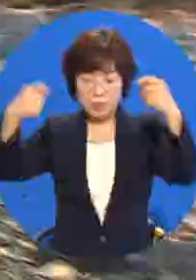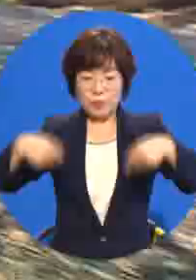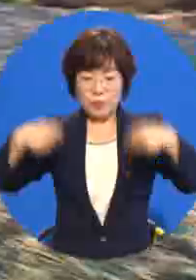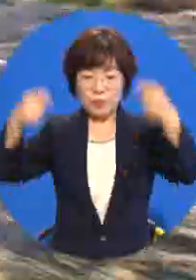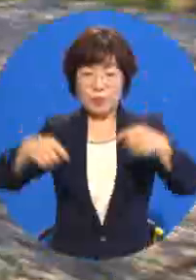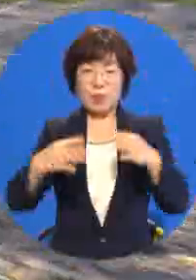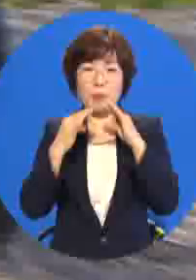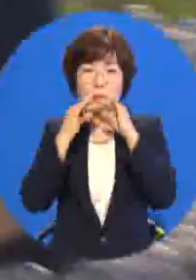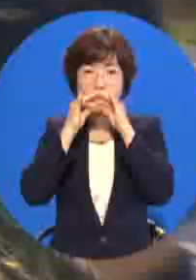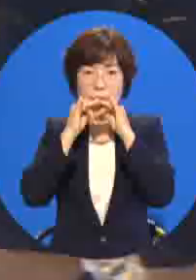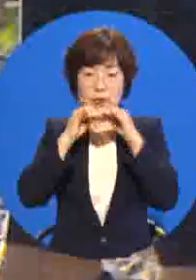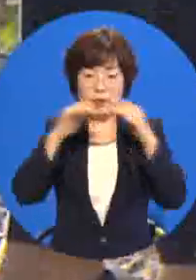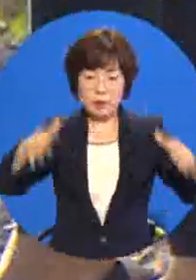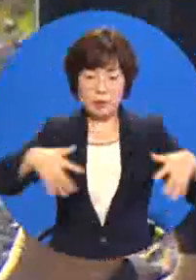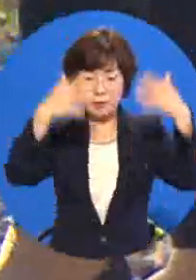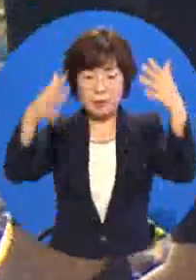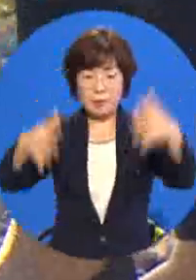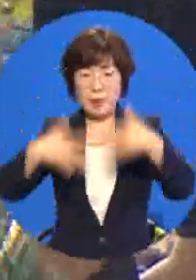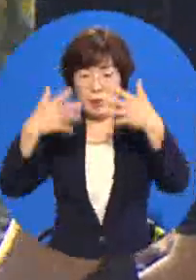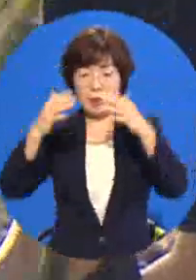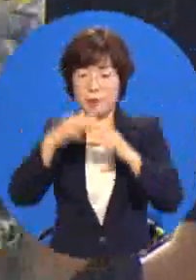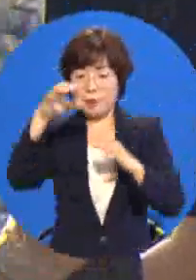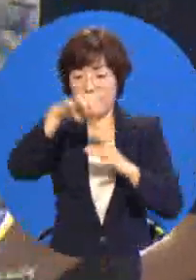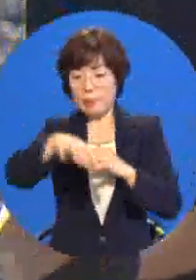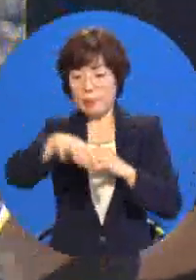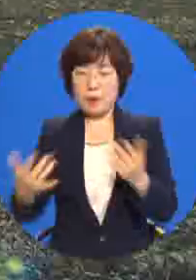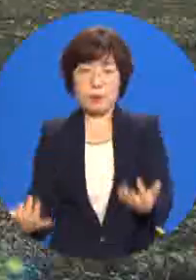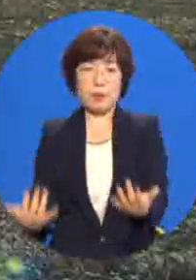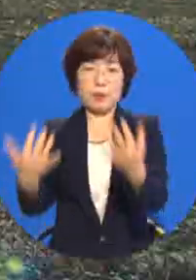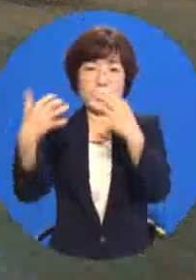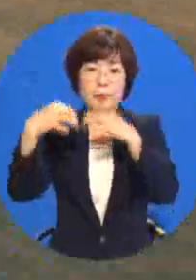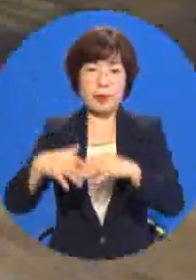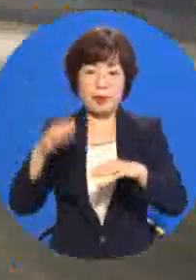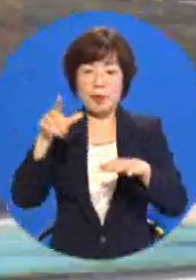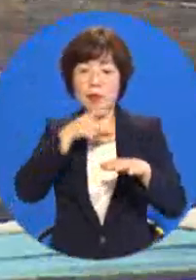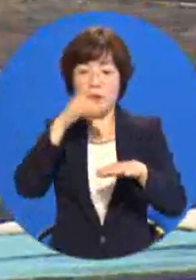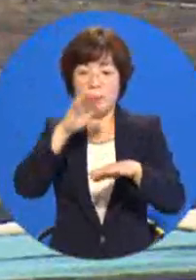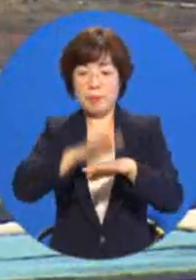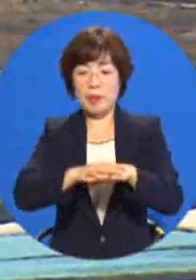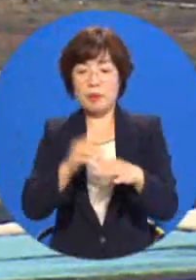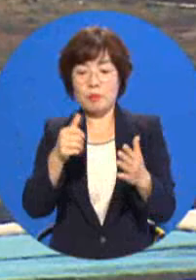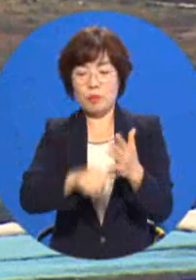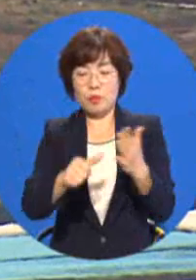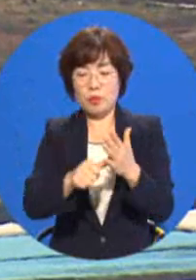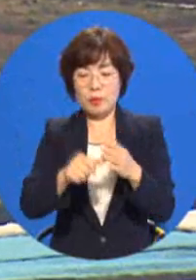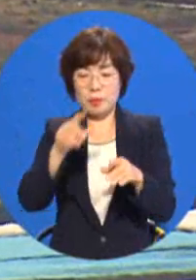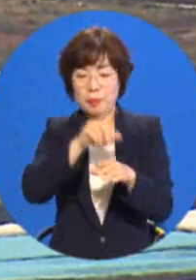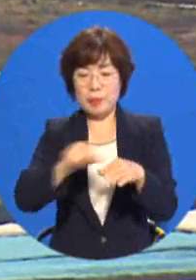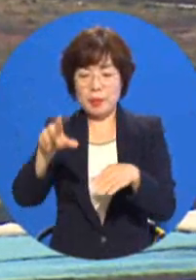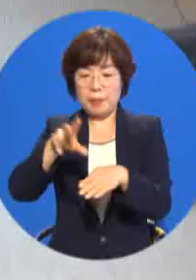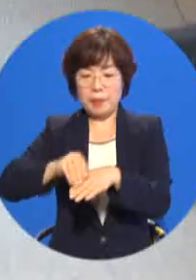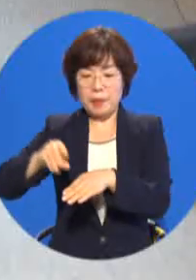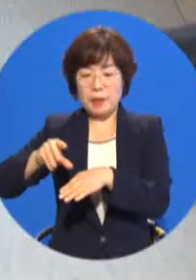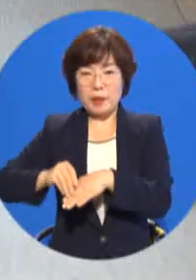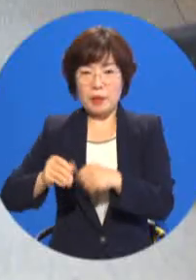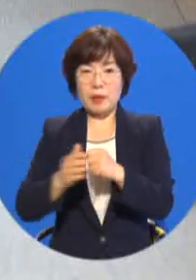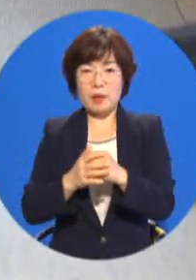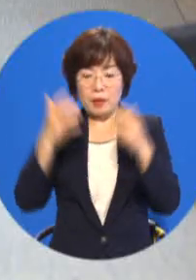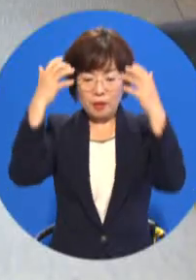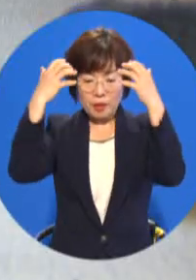나오는 먼지가 바람을 타고 마을에 들어오는 것은 물론 농작물에도 피해를 입힌다는 겁니다.